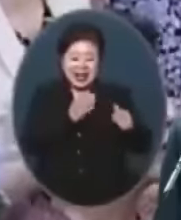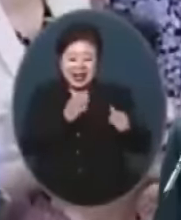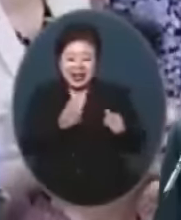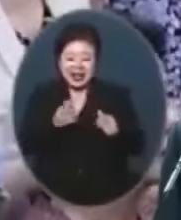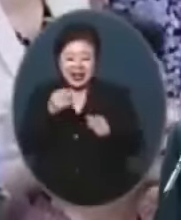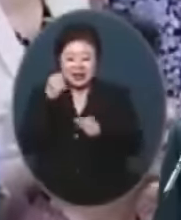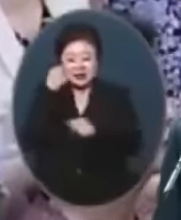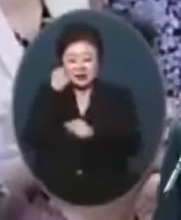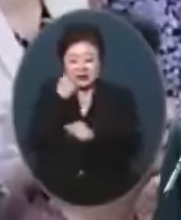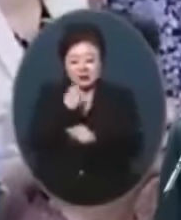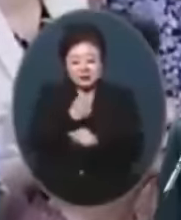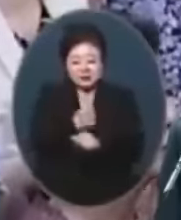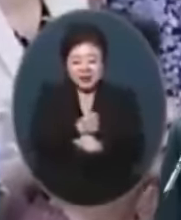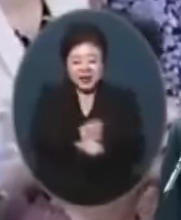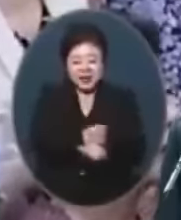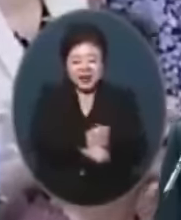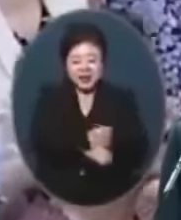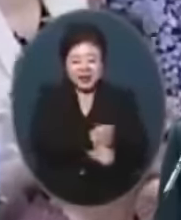내가